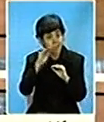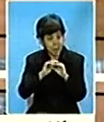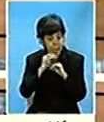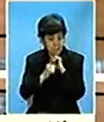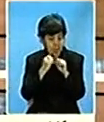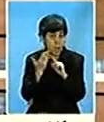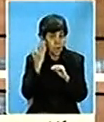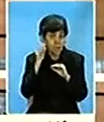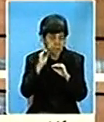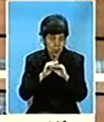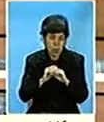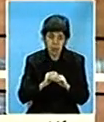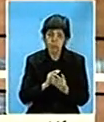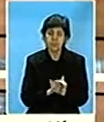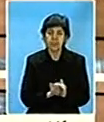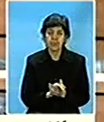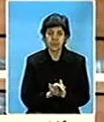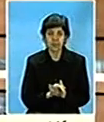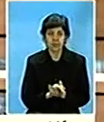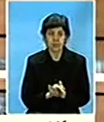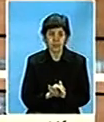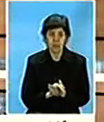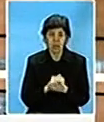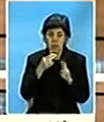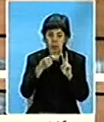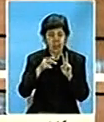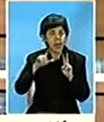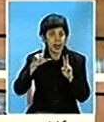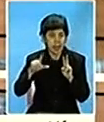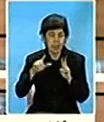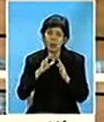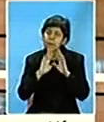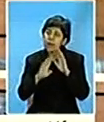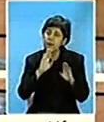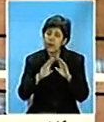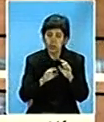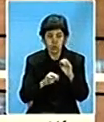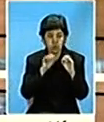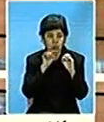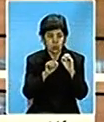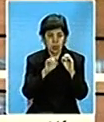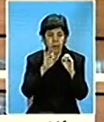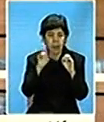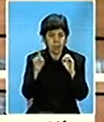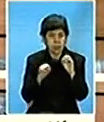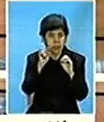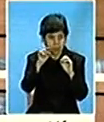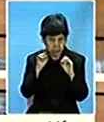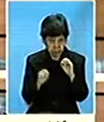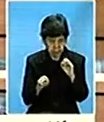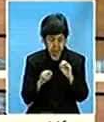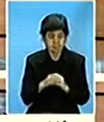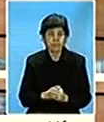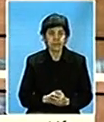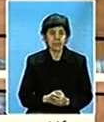ล้ว2,515 20,000 ล้านบาทคิดเป็นแค่ 0.8% หรือ